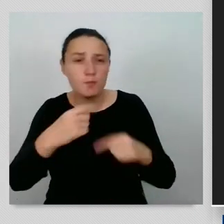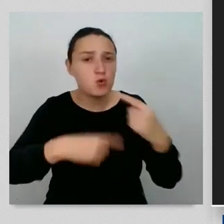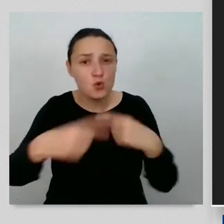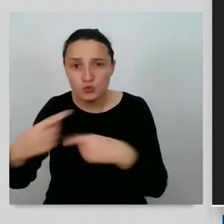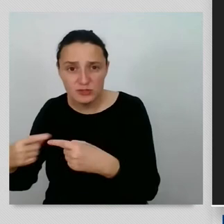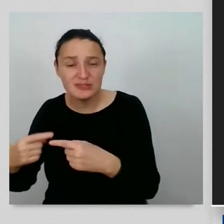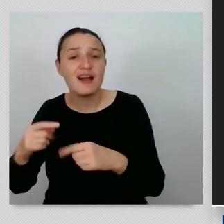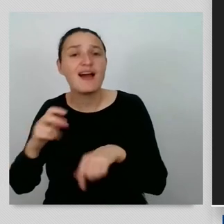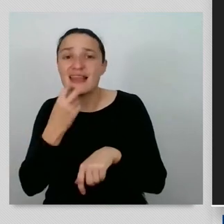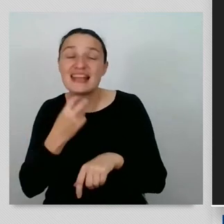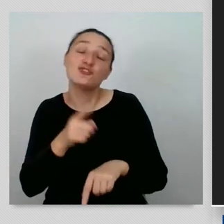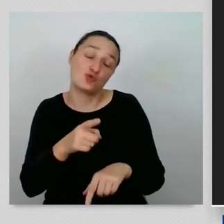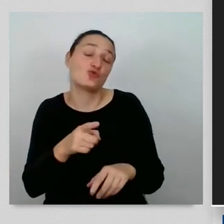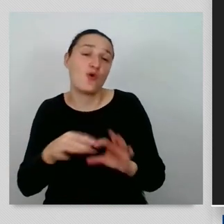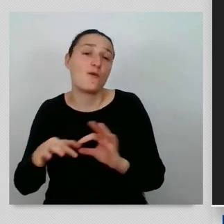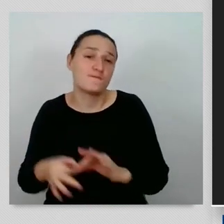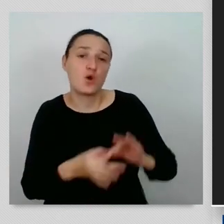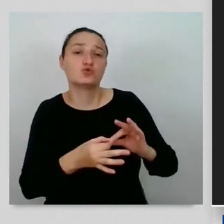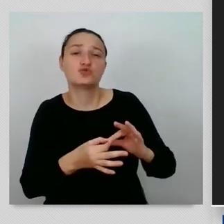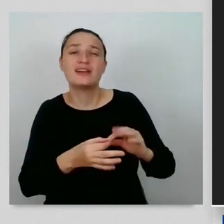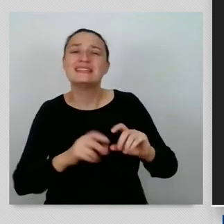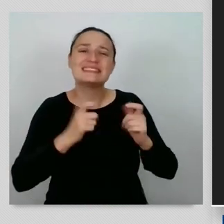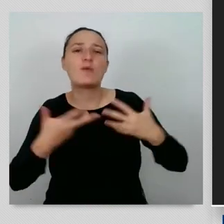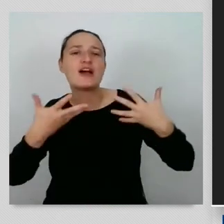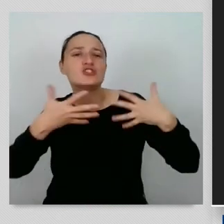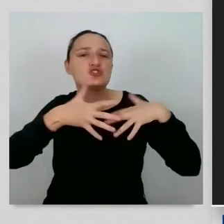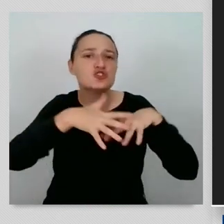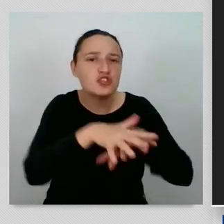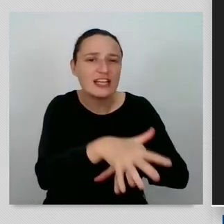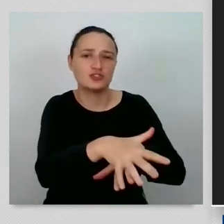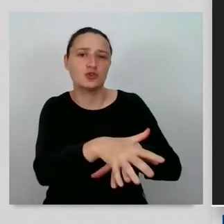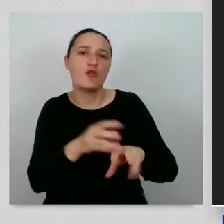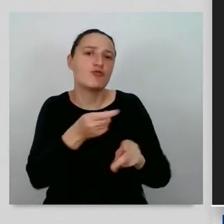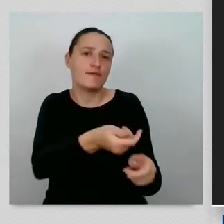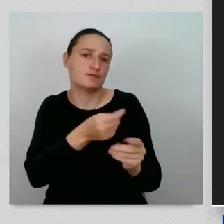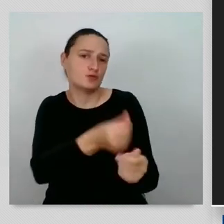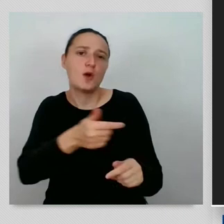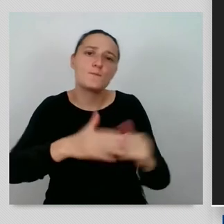się z dużymi inwestycjami sieciowymi, ale co do tego z tej drogi po prostu